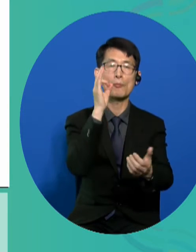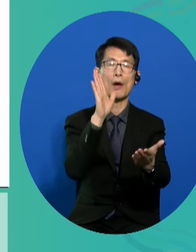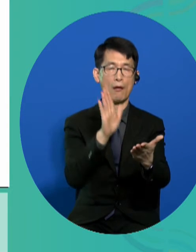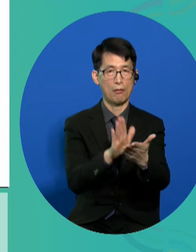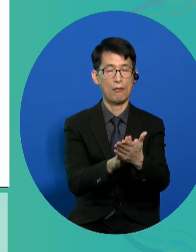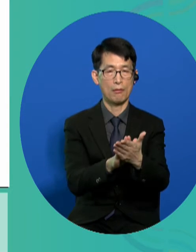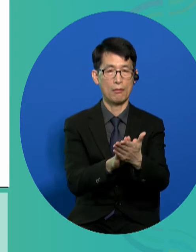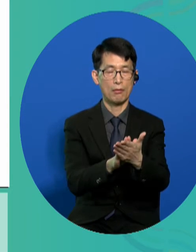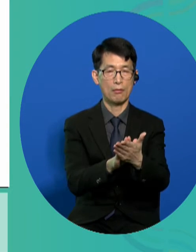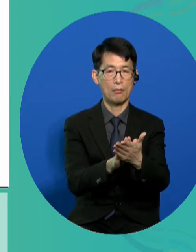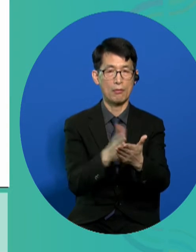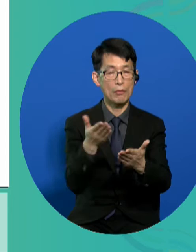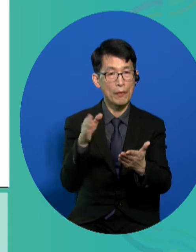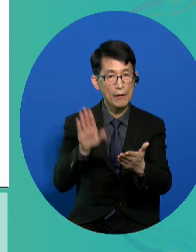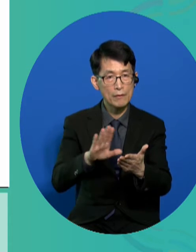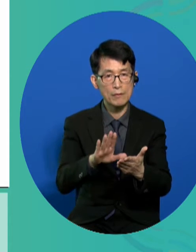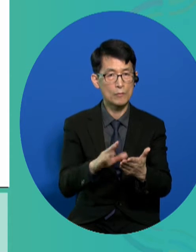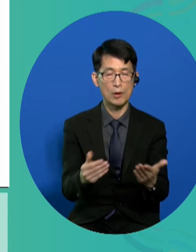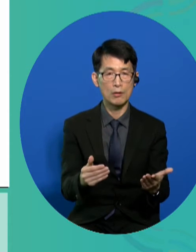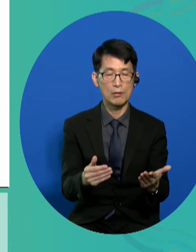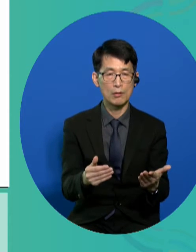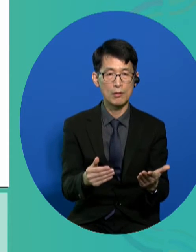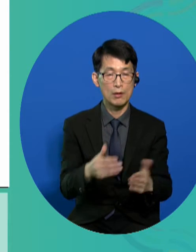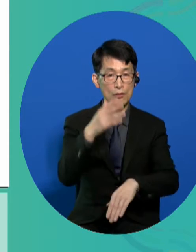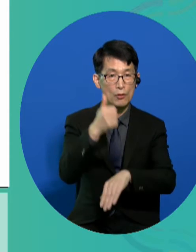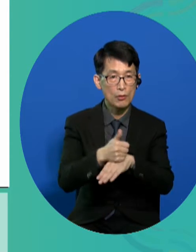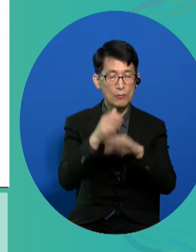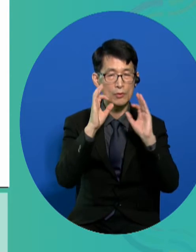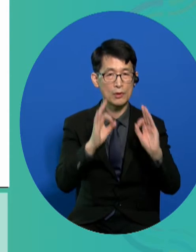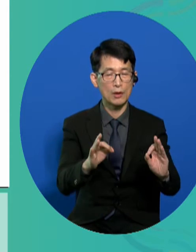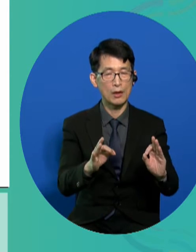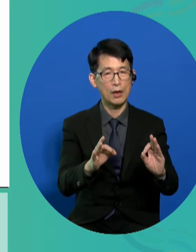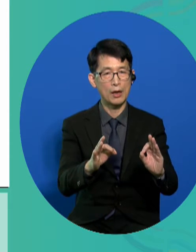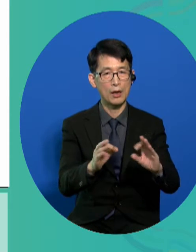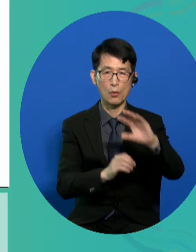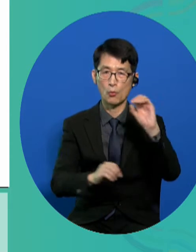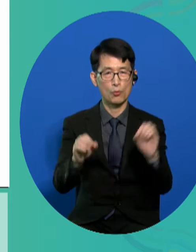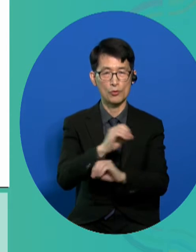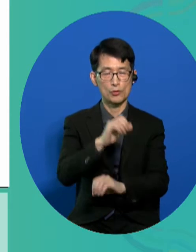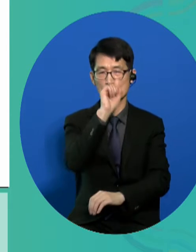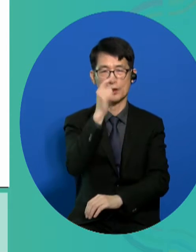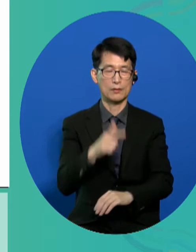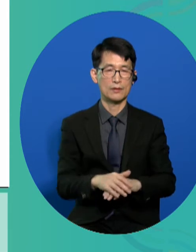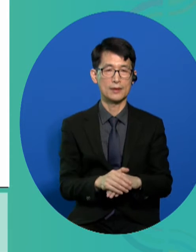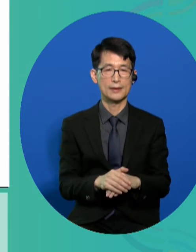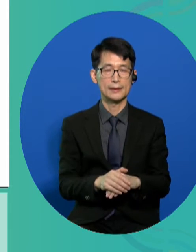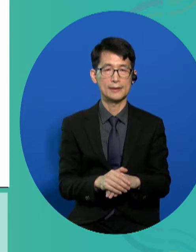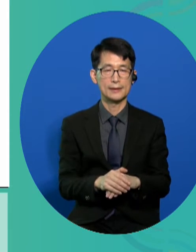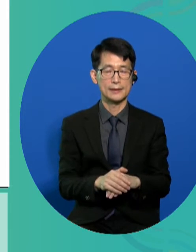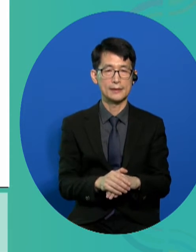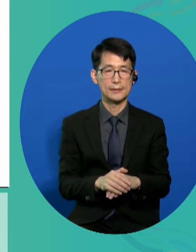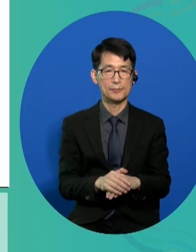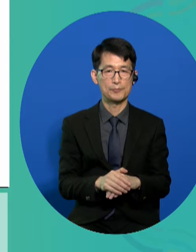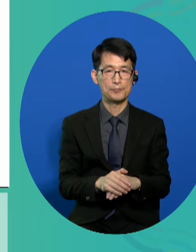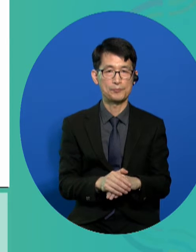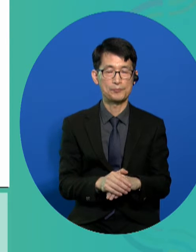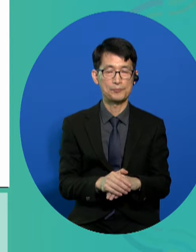이러한 조달 정책은 매우 강력한 효과를 지니기 때문에 우리는 포용적 조달에 대한 도구와 리소스가